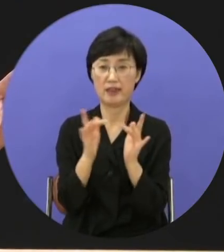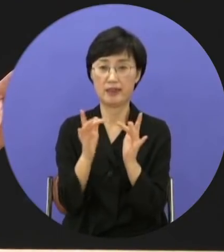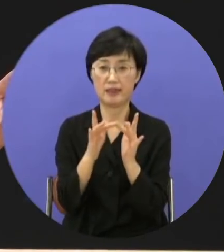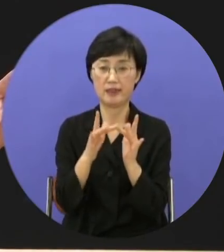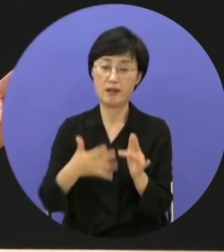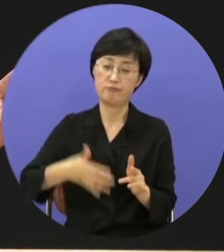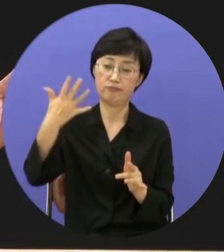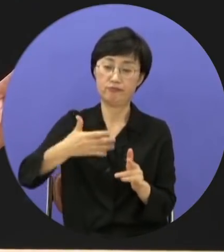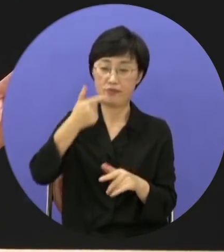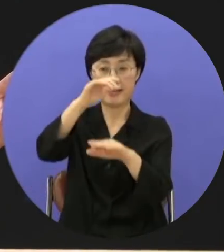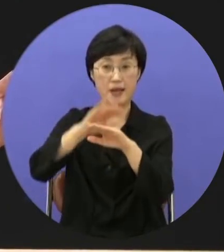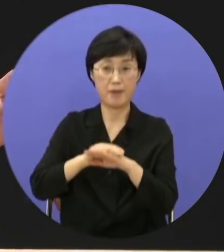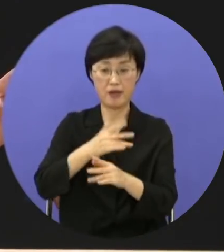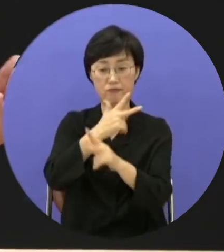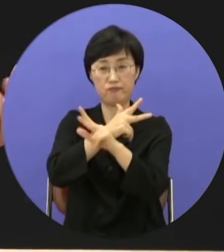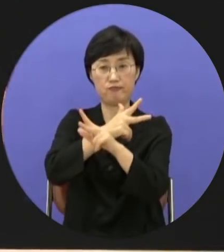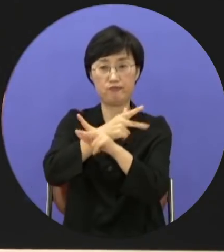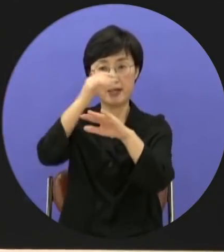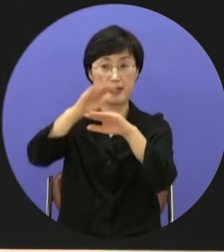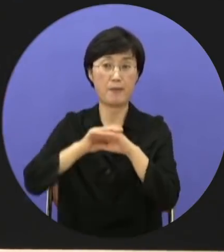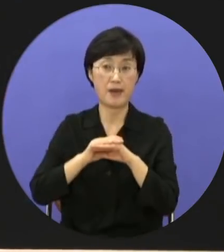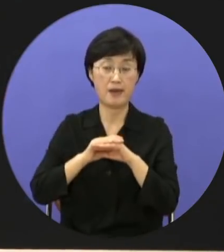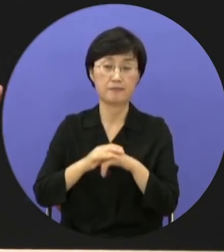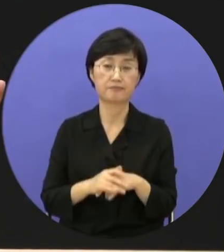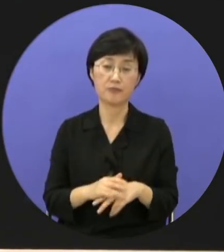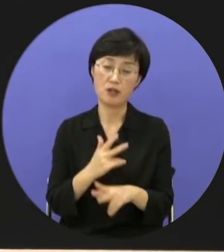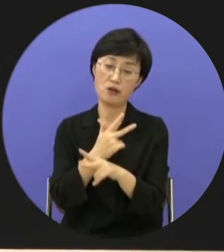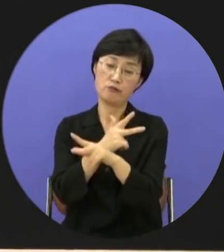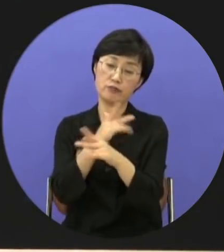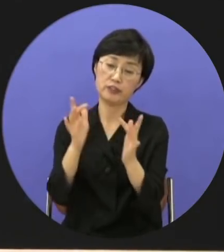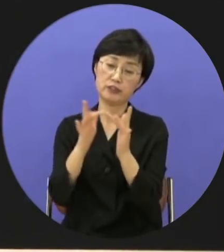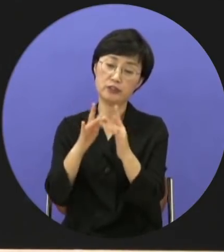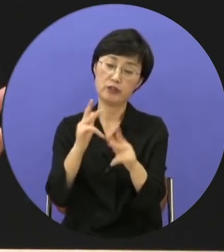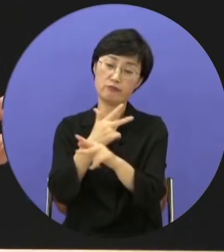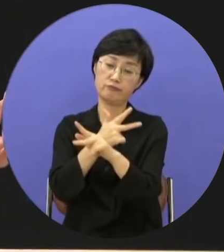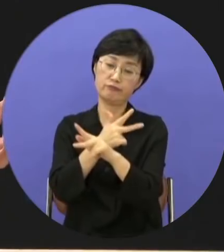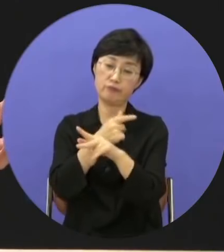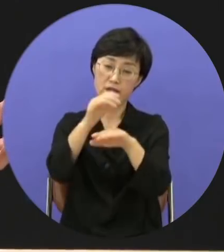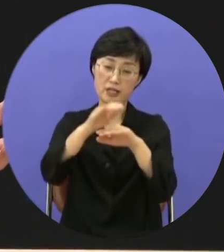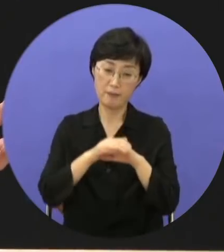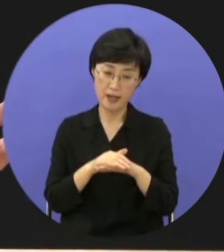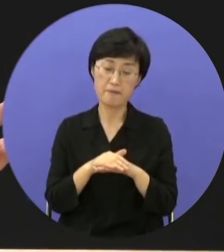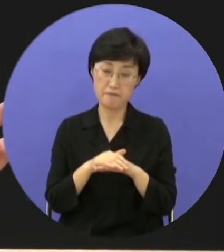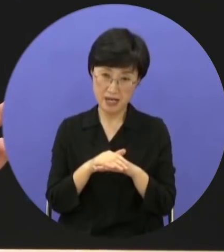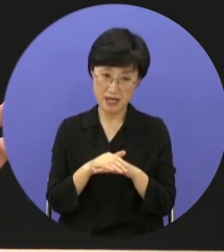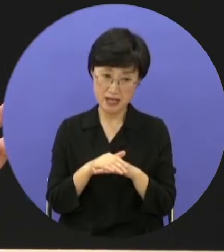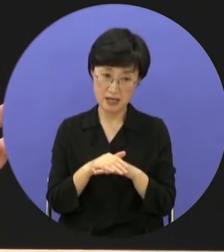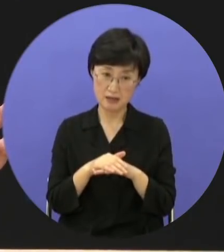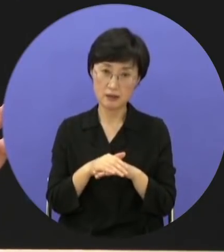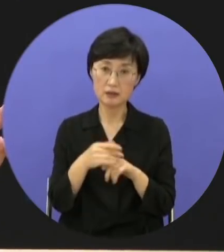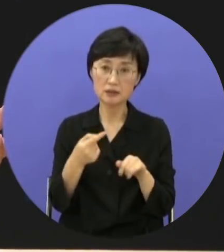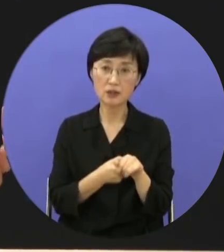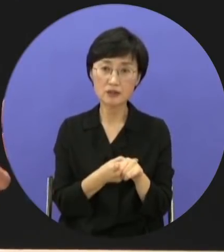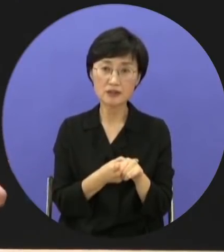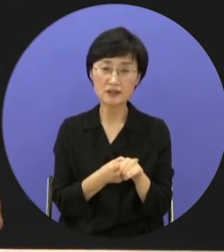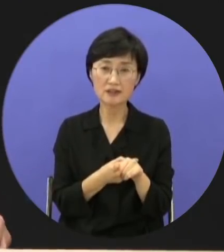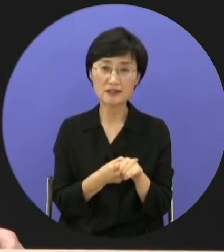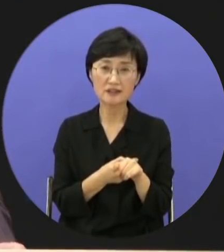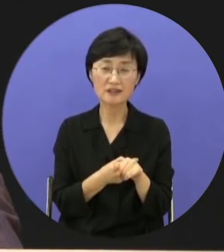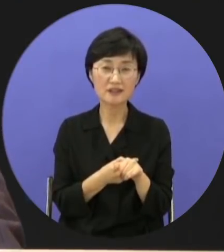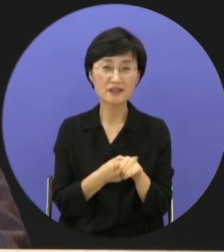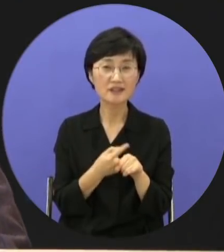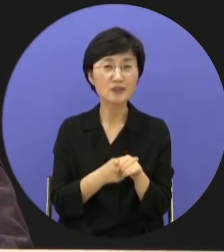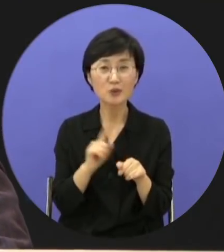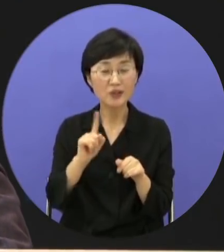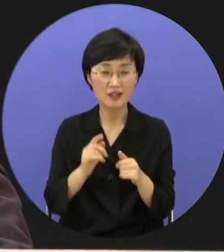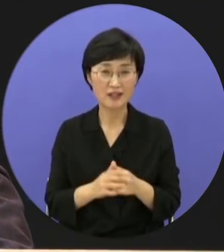to give online worship. 온라인 예배하면요 통계 다 나옵니다. And if you give online worship, we have all the numbers and statistics